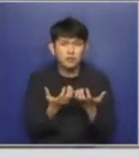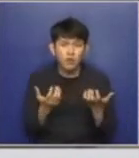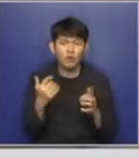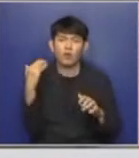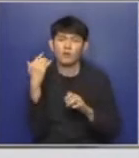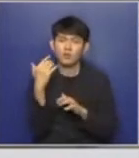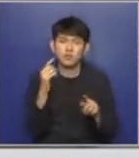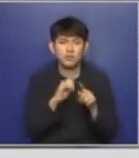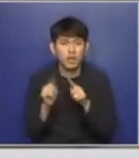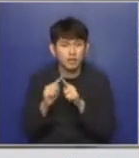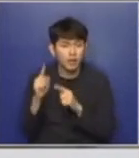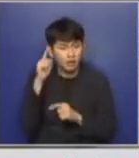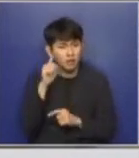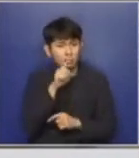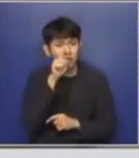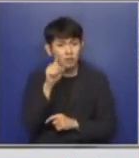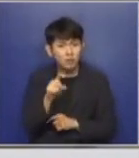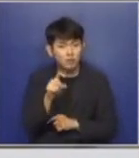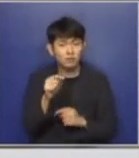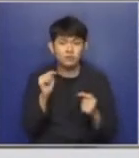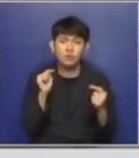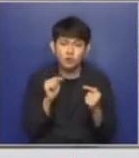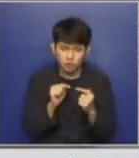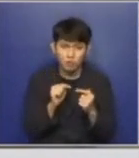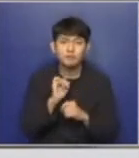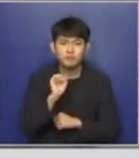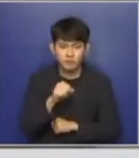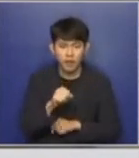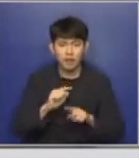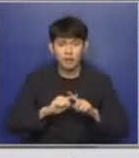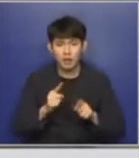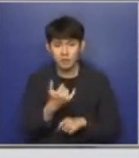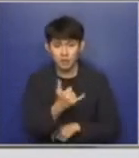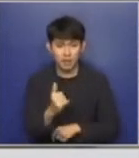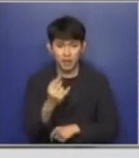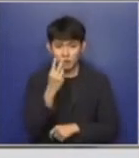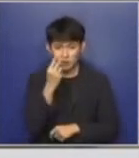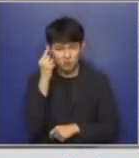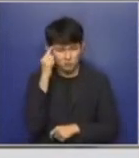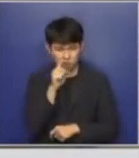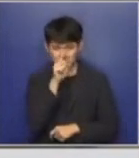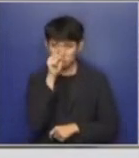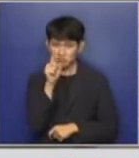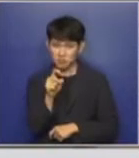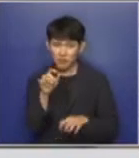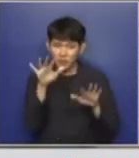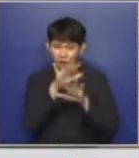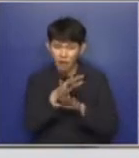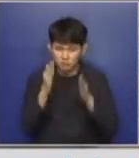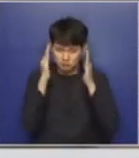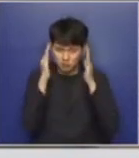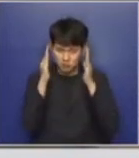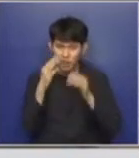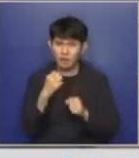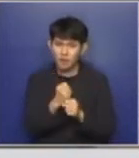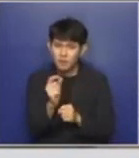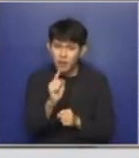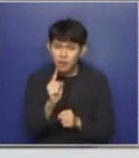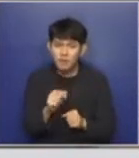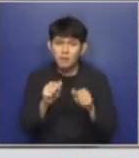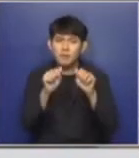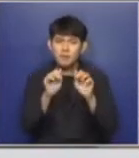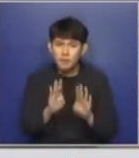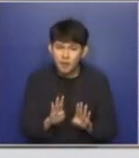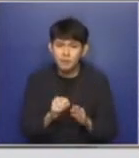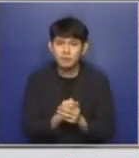รืออะไรต่างๆตรงนั้นถือว่าเป็นความเหมาะสมแต่บางหน่วยงานก็มีความจงใจในรูปแบบลักษณะไหนรูปแบบลักษ